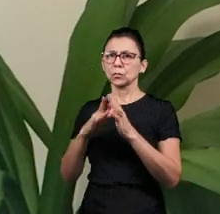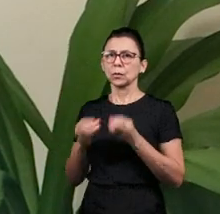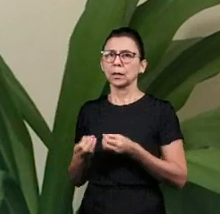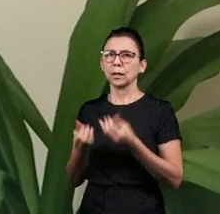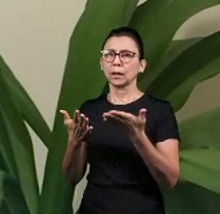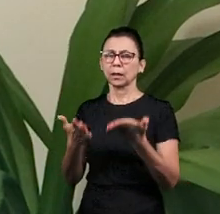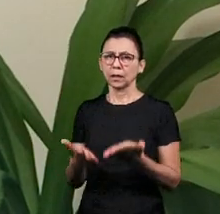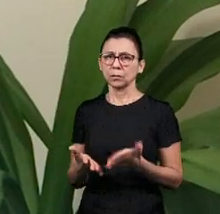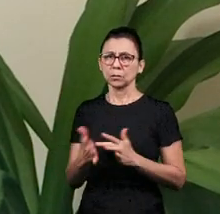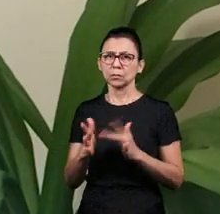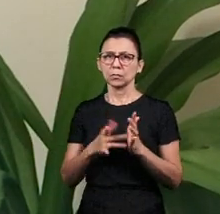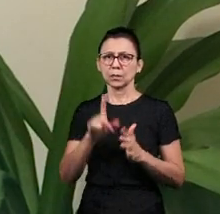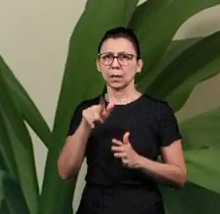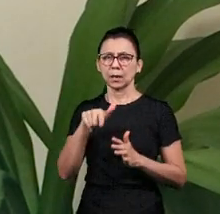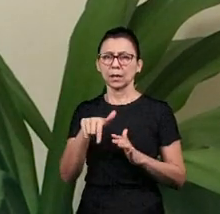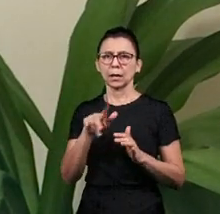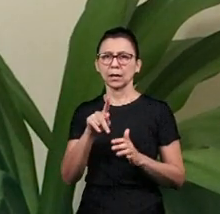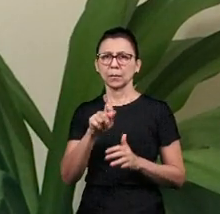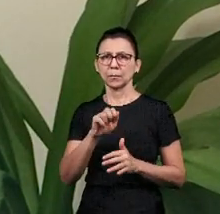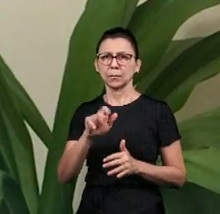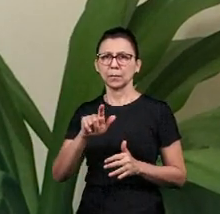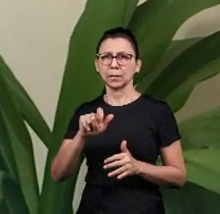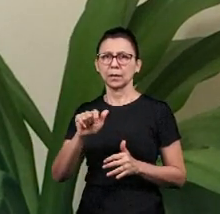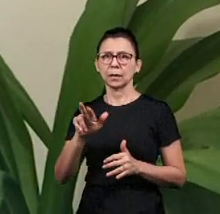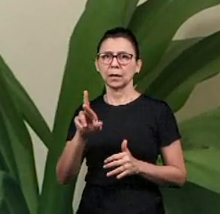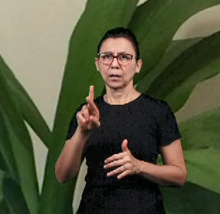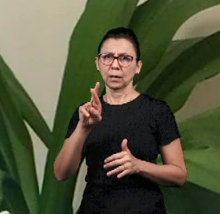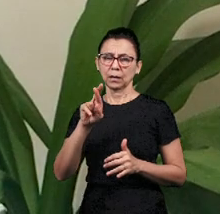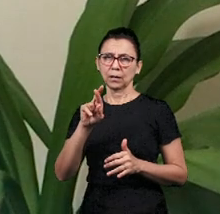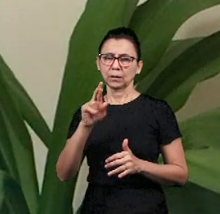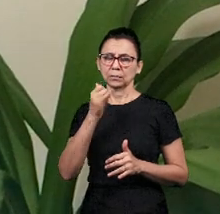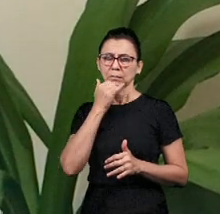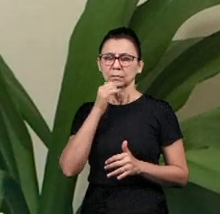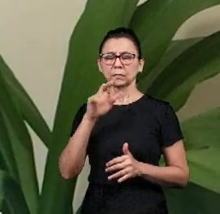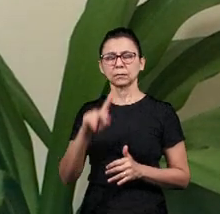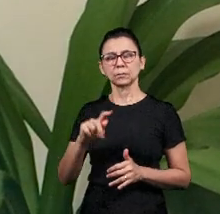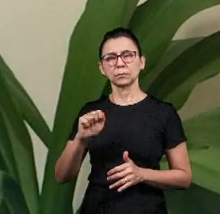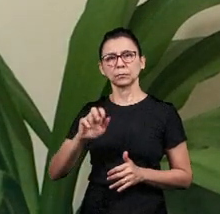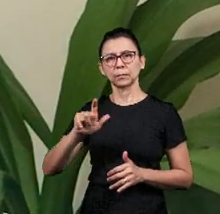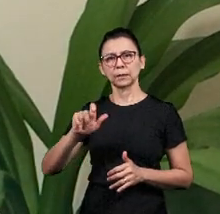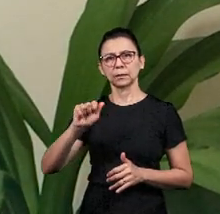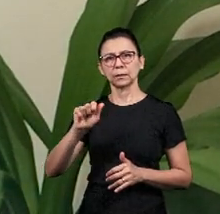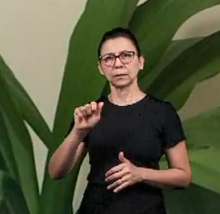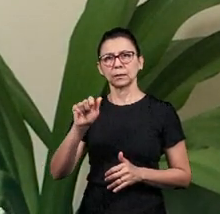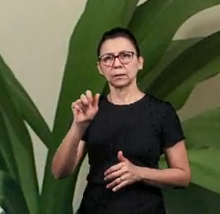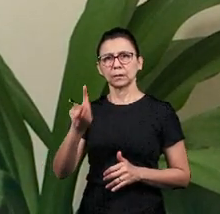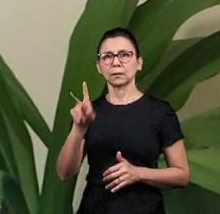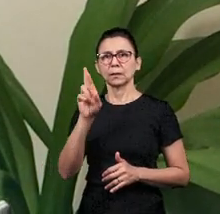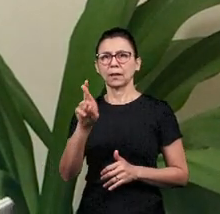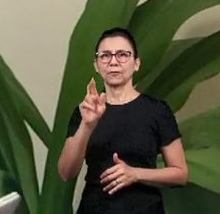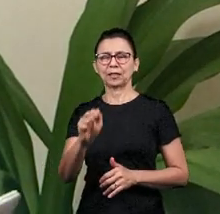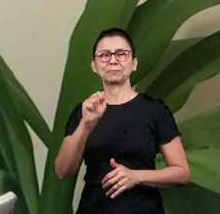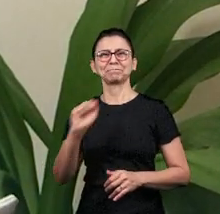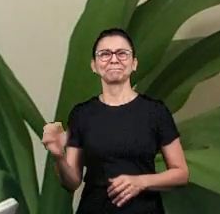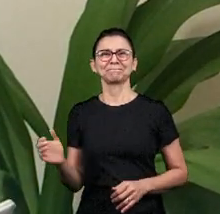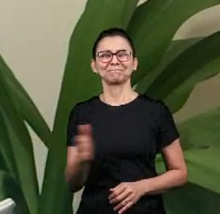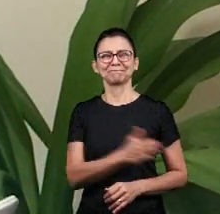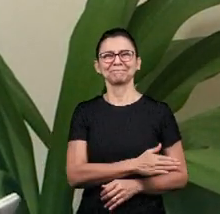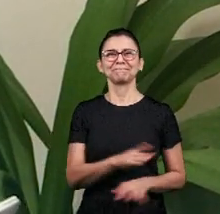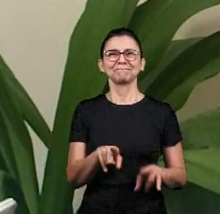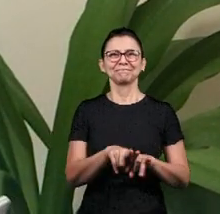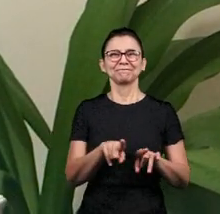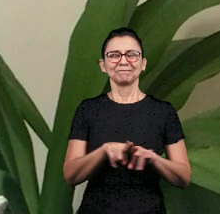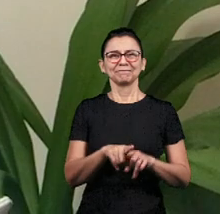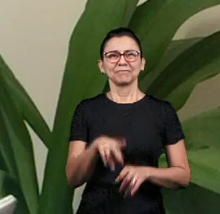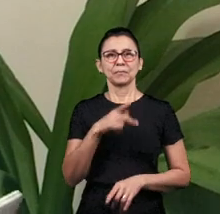parole. Et aussi, l'autre fonction du ministère, c'est du pasteur,